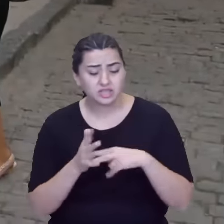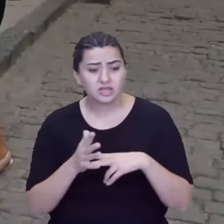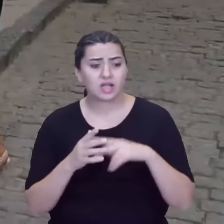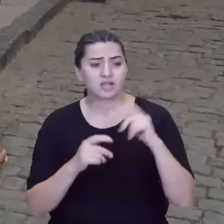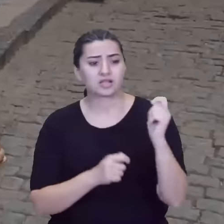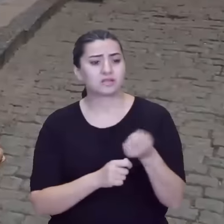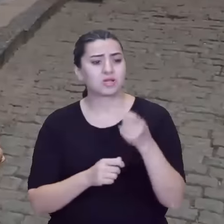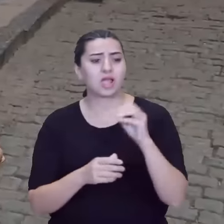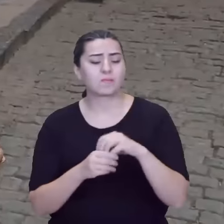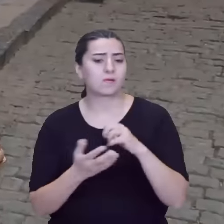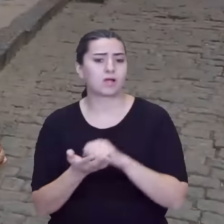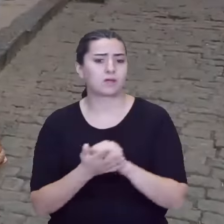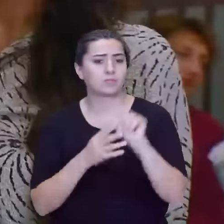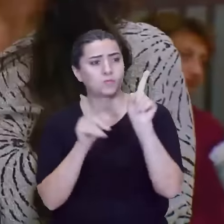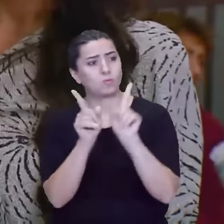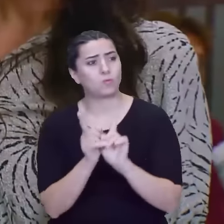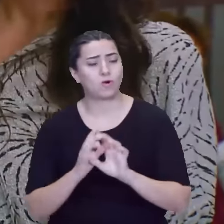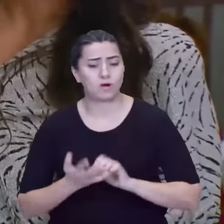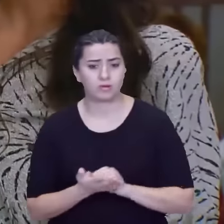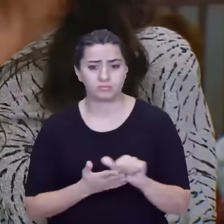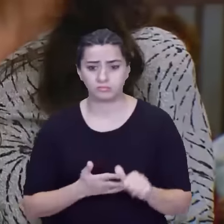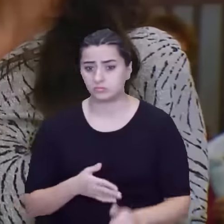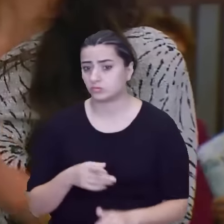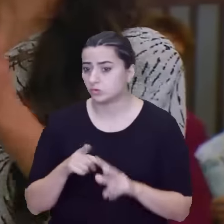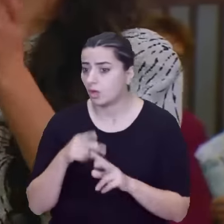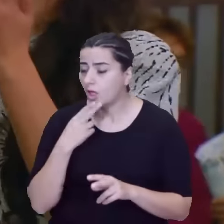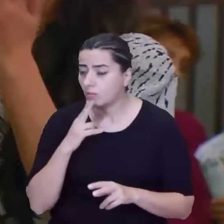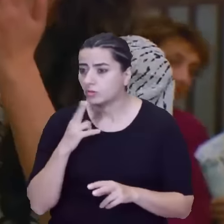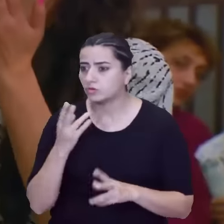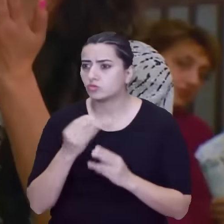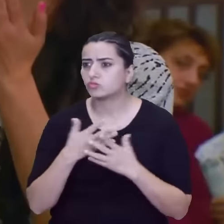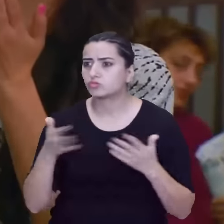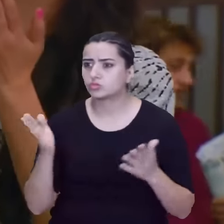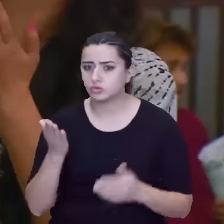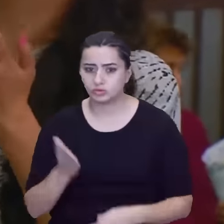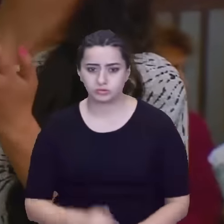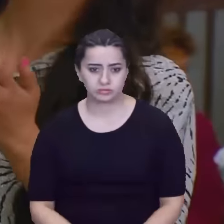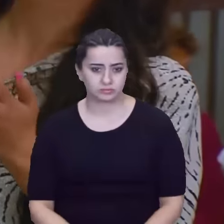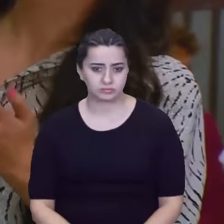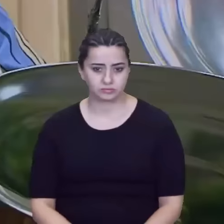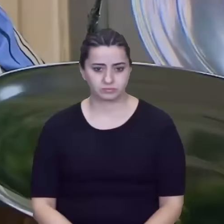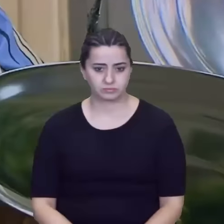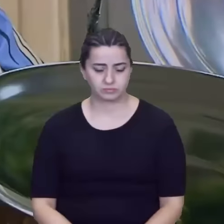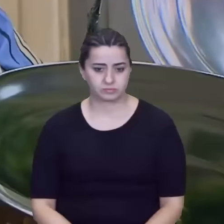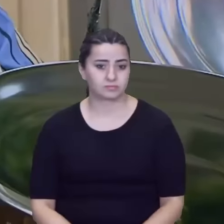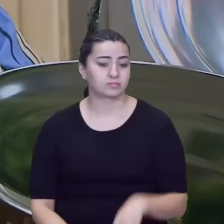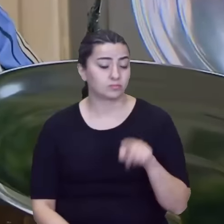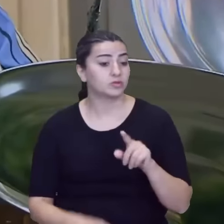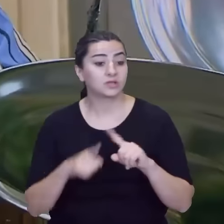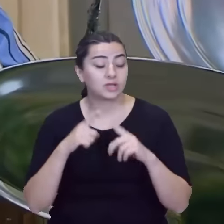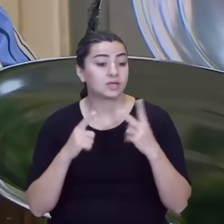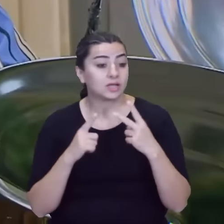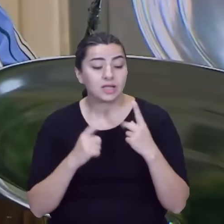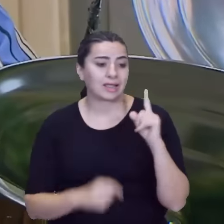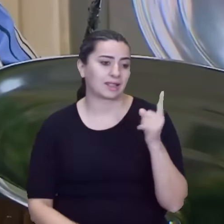hiçbir şey bırakmadı. Hepsini astı oraya ya. Kız Nurten abla gerçekten çok büyükmüş bu. Bu mahallede TRT